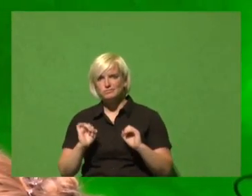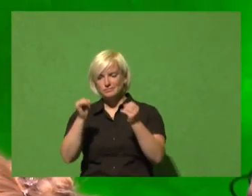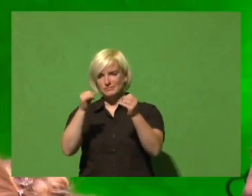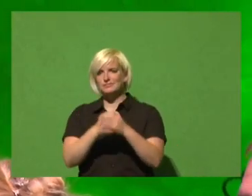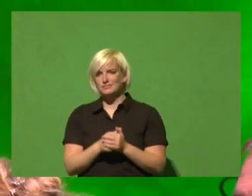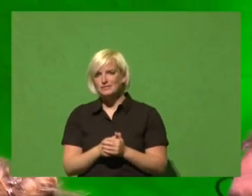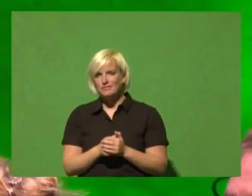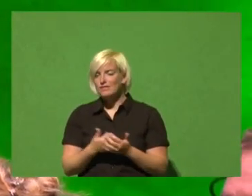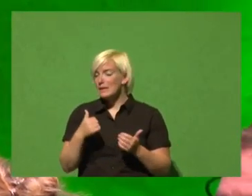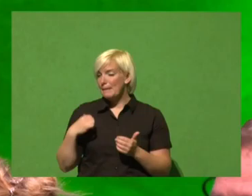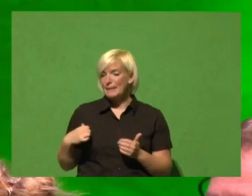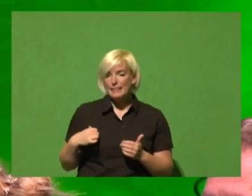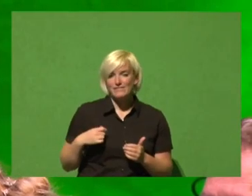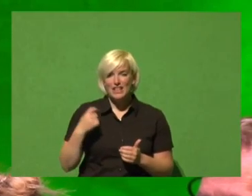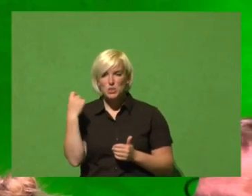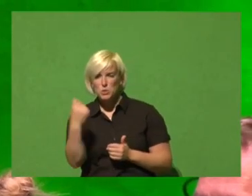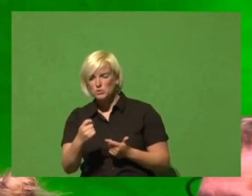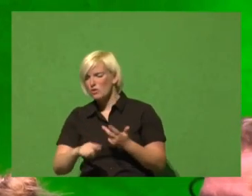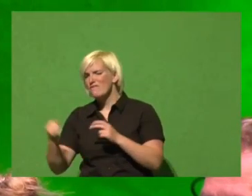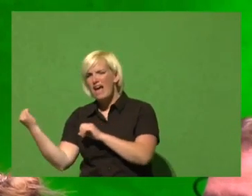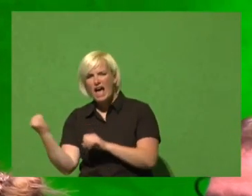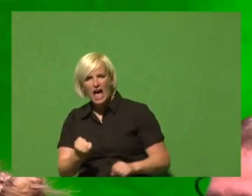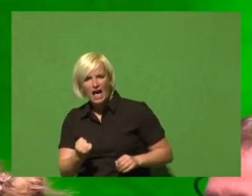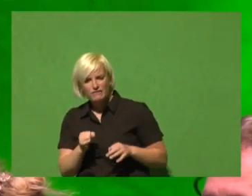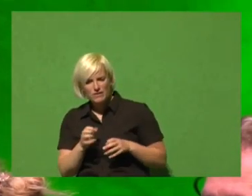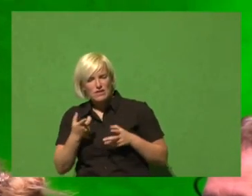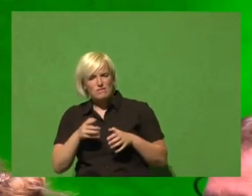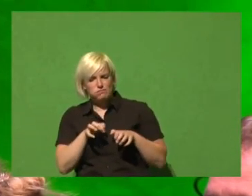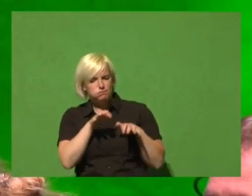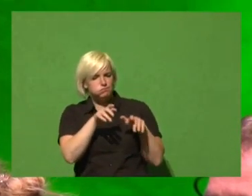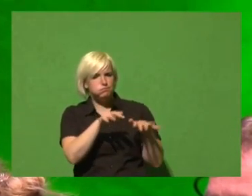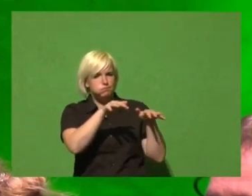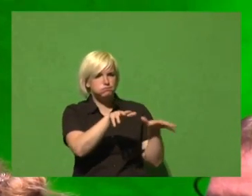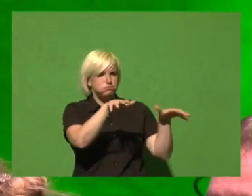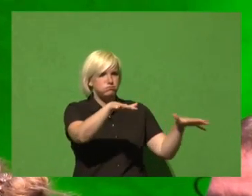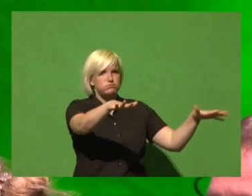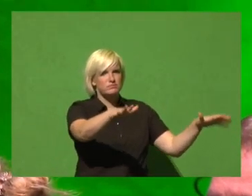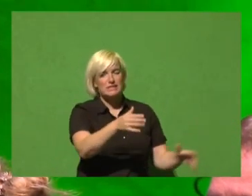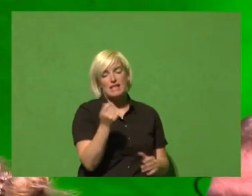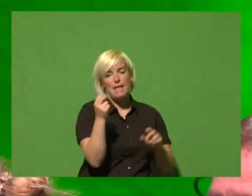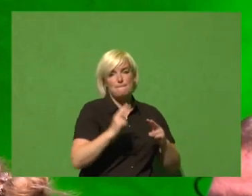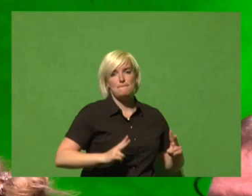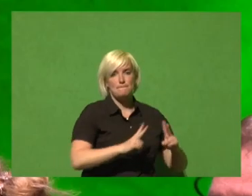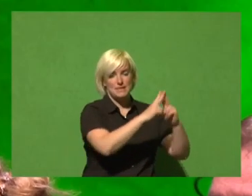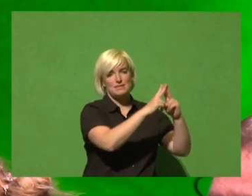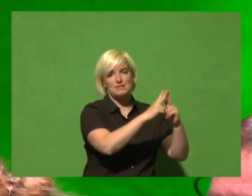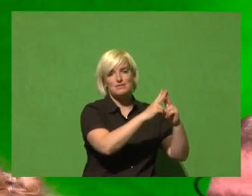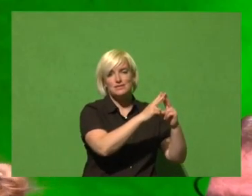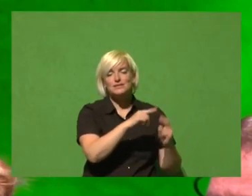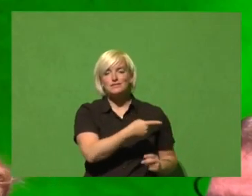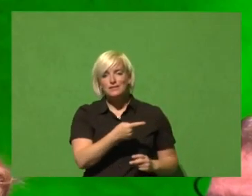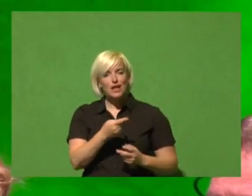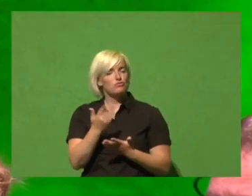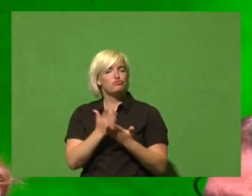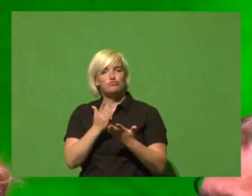von Bielefeld über Düsseldorf, Aachen nach Paris zu tragen. Da findet der heute schon statt, an der Ladentheke, bei den